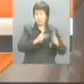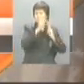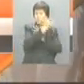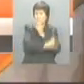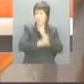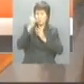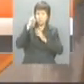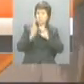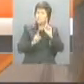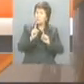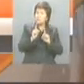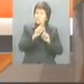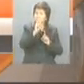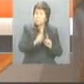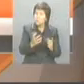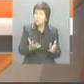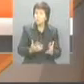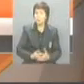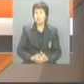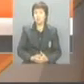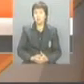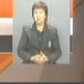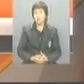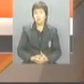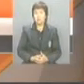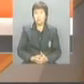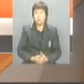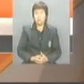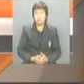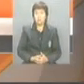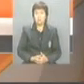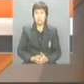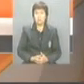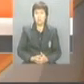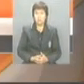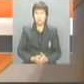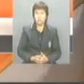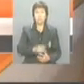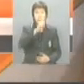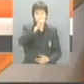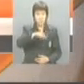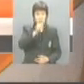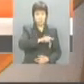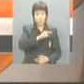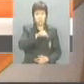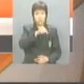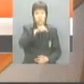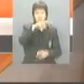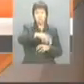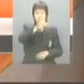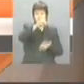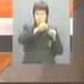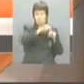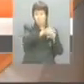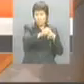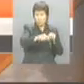างคะ คือเหตุการณ์ที่เกิดขึ้นมันเป็นการจราจรในบางพื้นที่ของกรุงลอนดอนก็อาจจะแพร่ไปอย่างเมือง